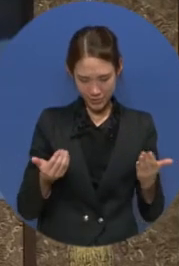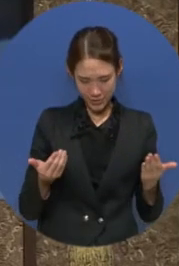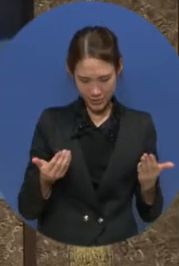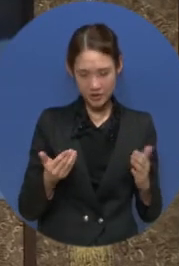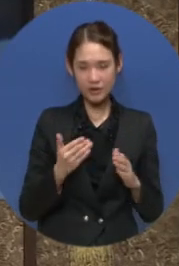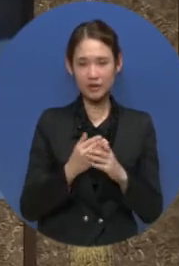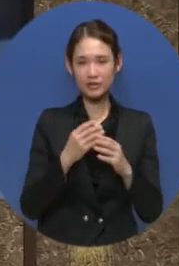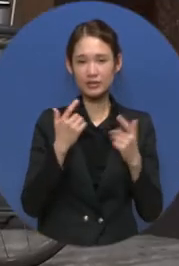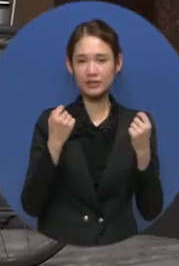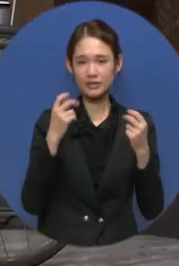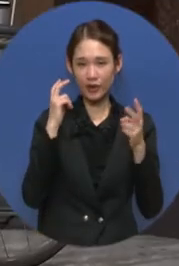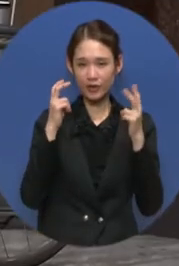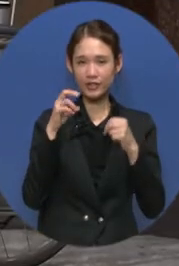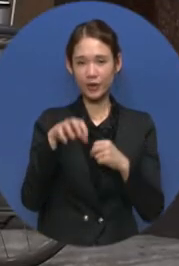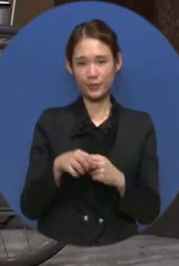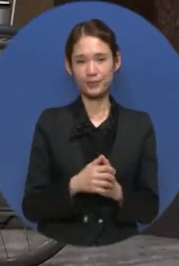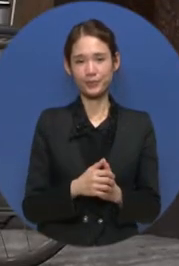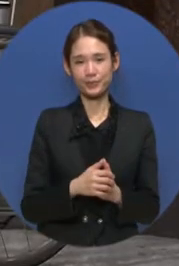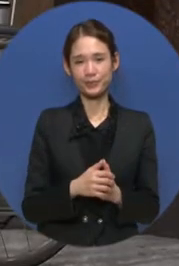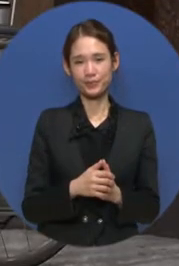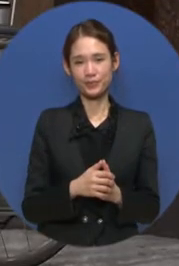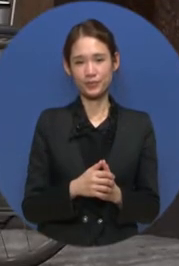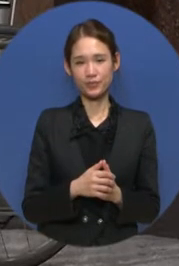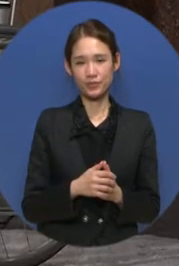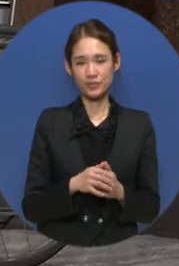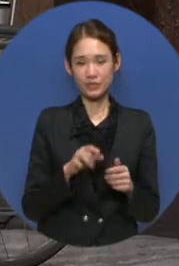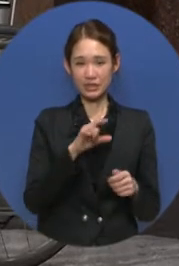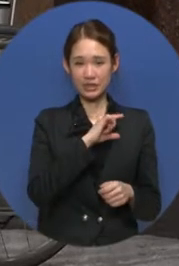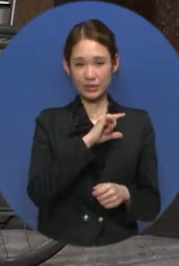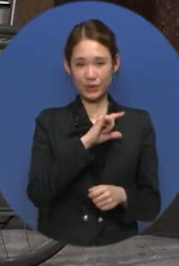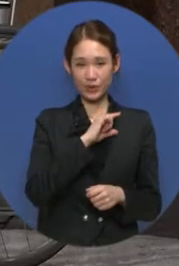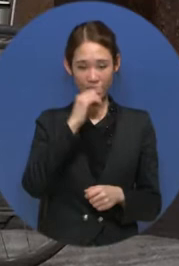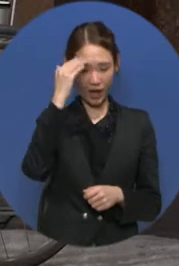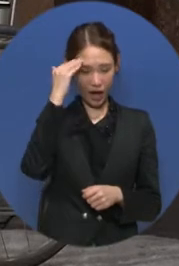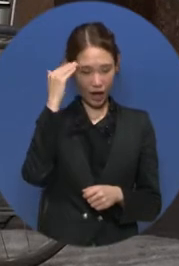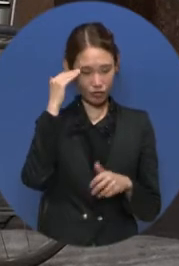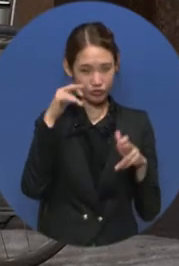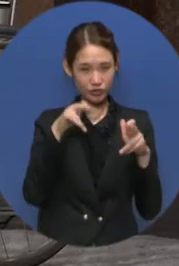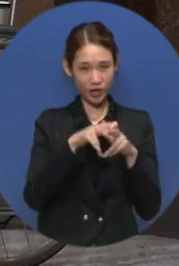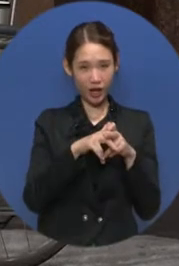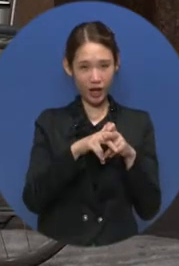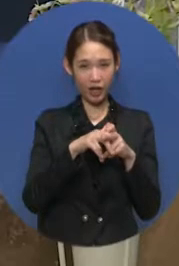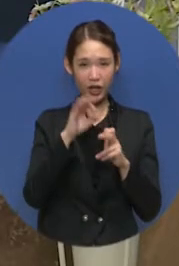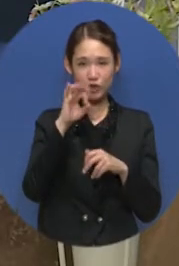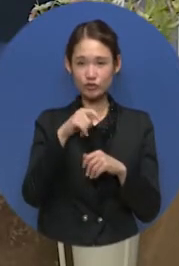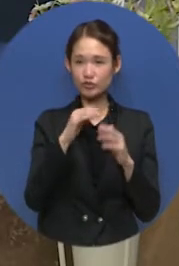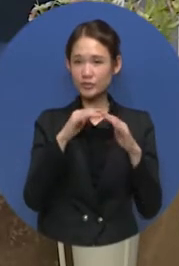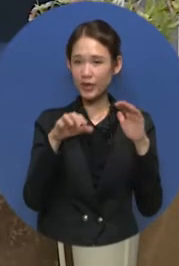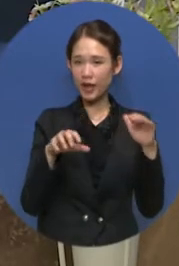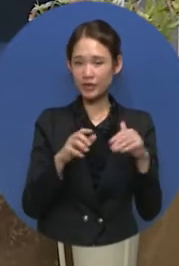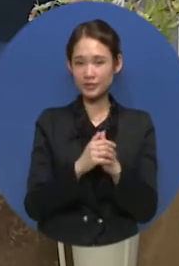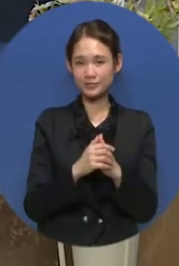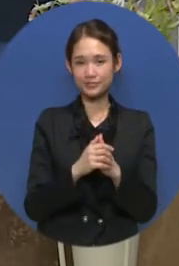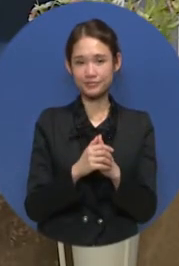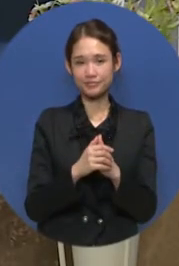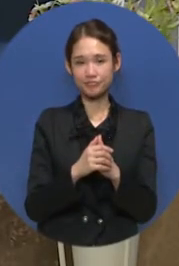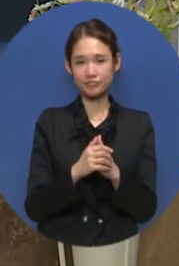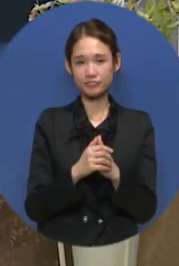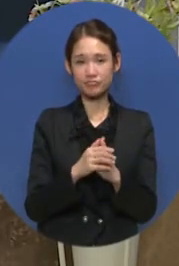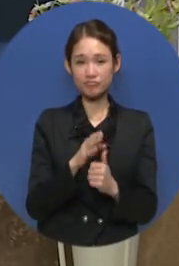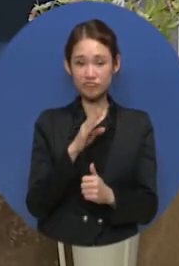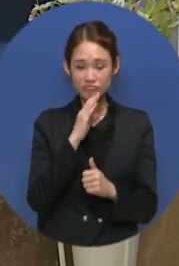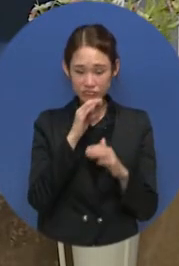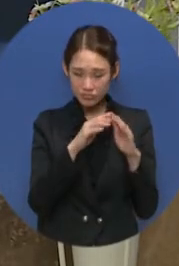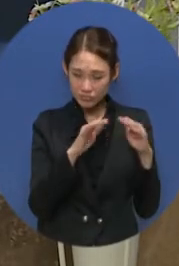그런 장소입니다. 아, 네. 근데 이제 그 명칭이 네. 한국 장애인 마을이잖아요. 네. 그러면은 이게